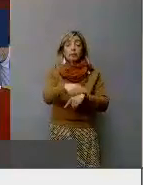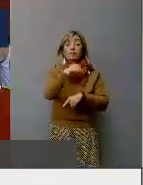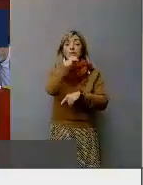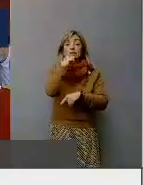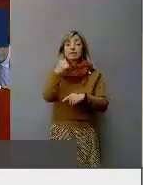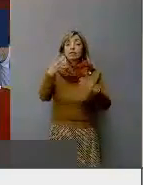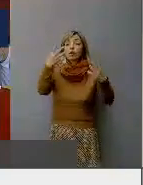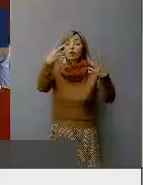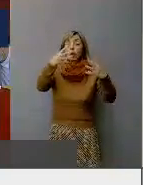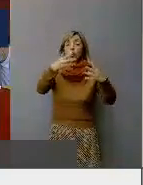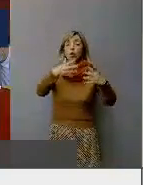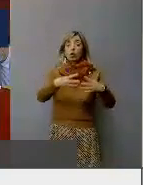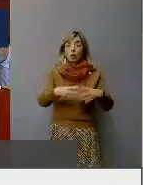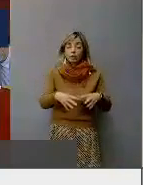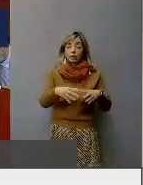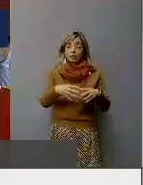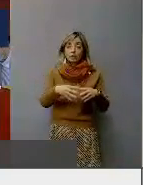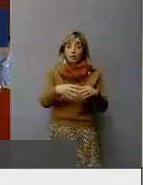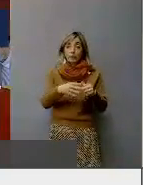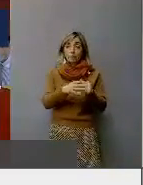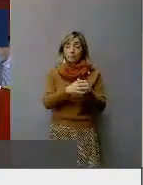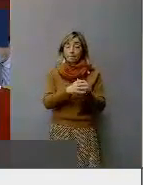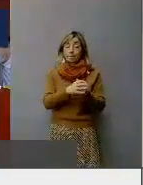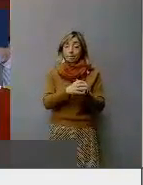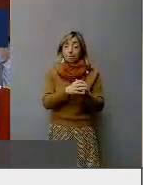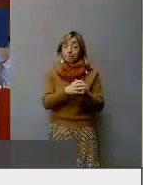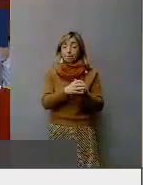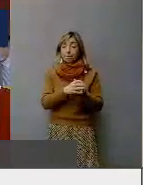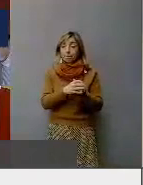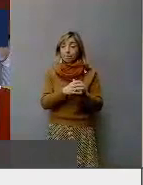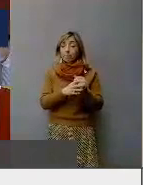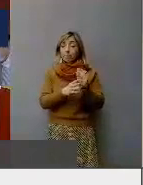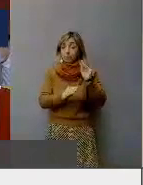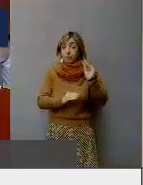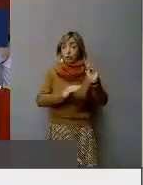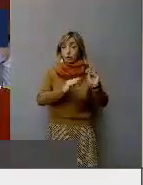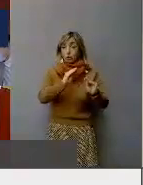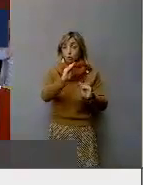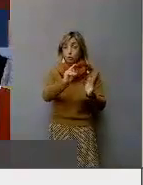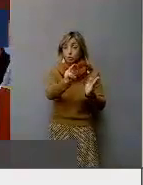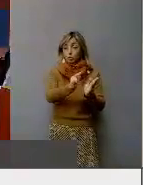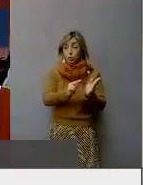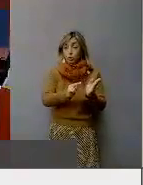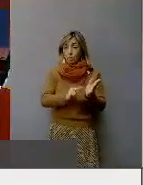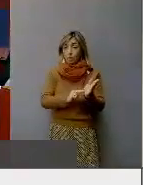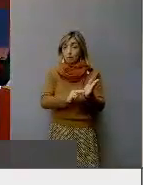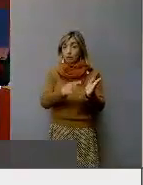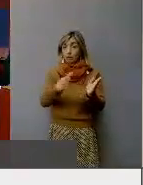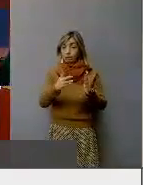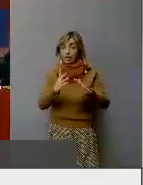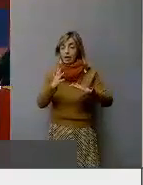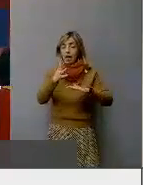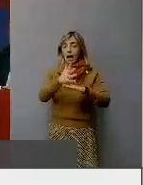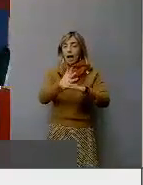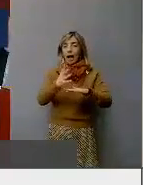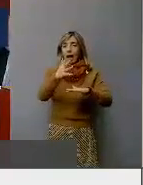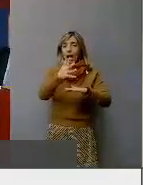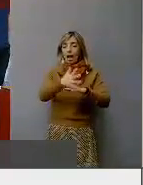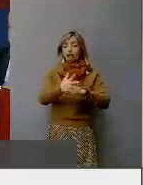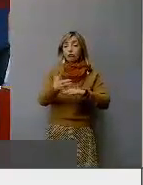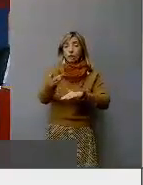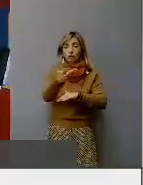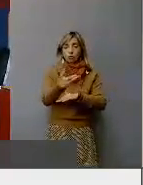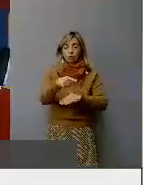organizzare ed articolare la domanda e quindi l'accesso ai servizi diventa sempre più complesso